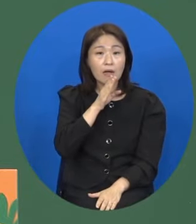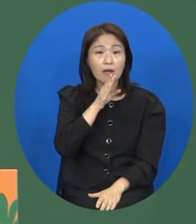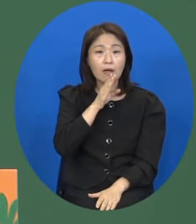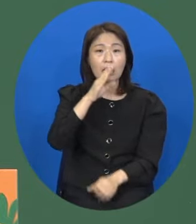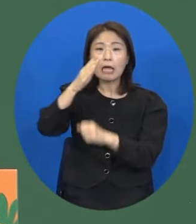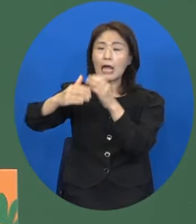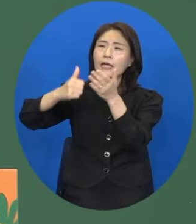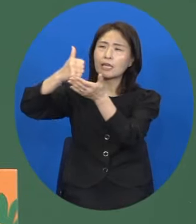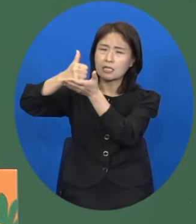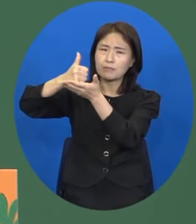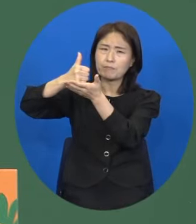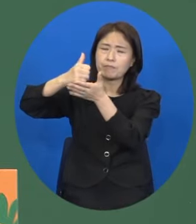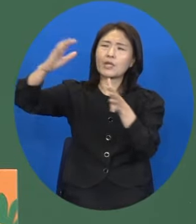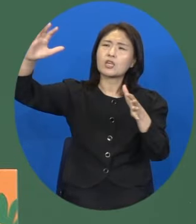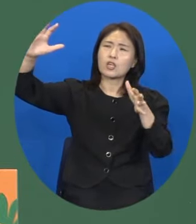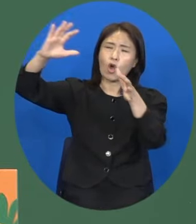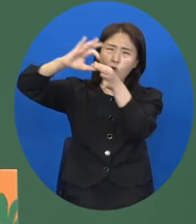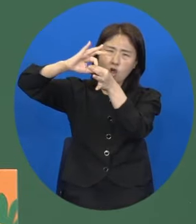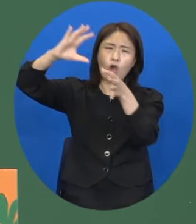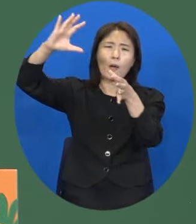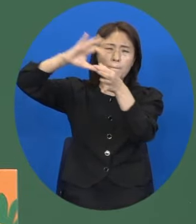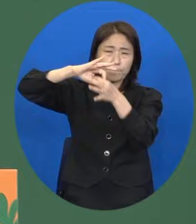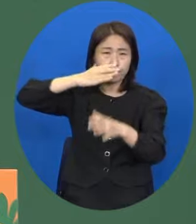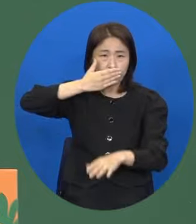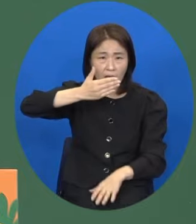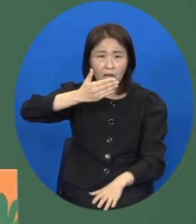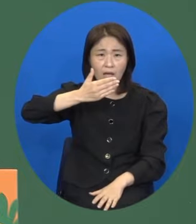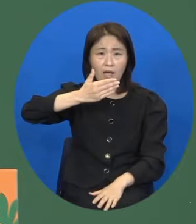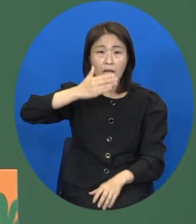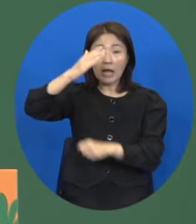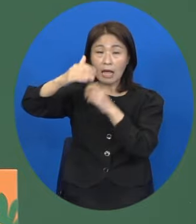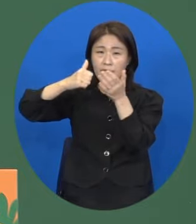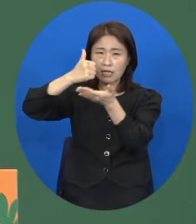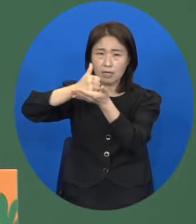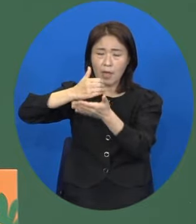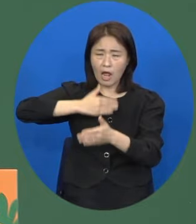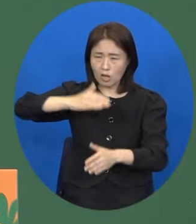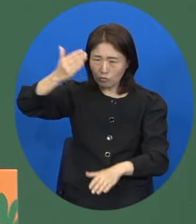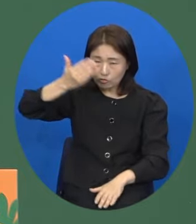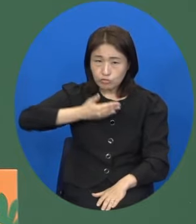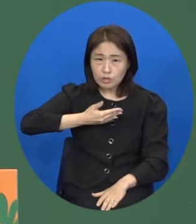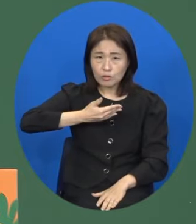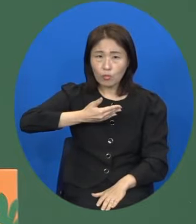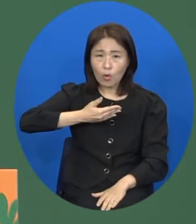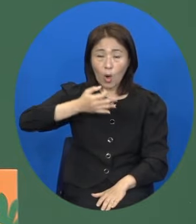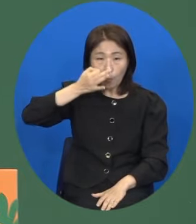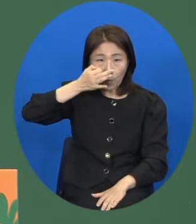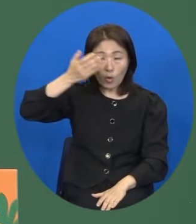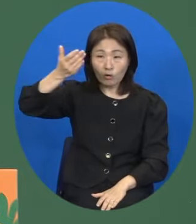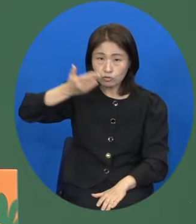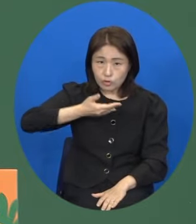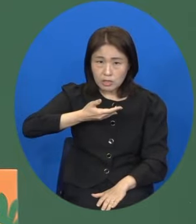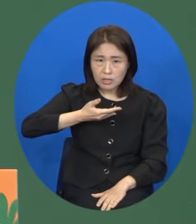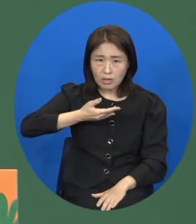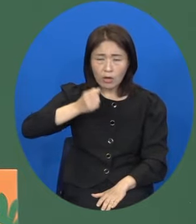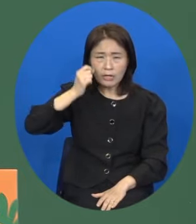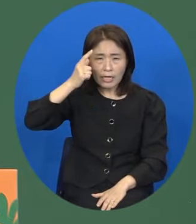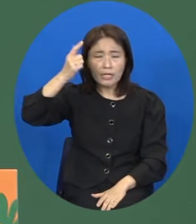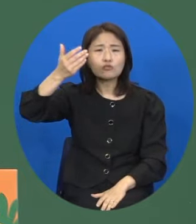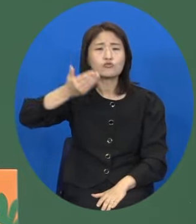하나님과 연결되어 하나님께서 알려주시고 보여주시고 들려주시는 것, 깨닫게 하여 주시는